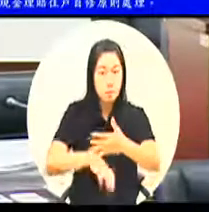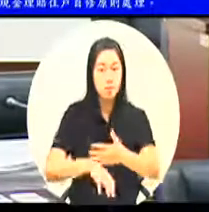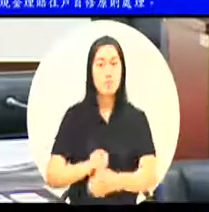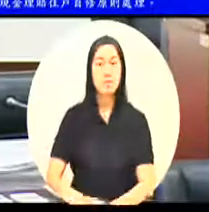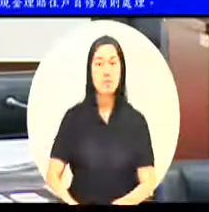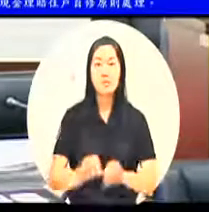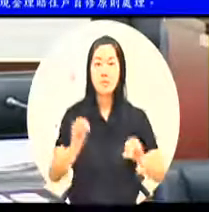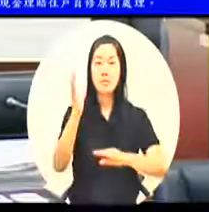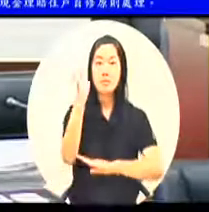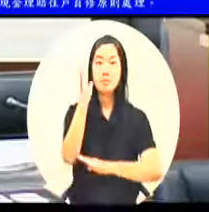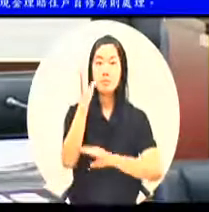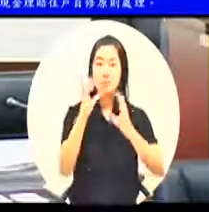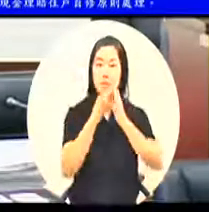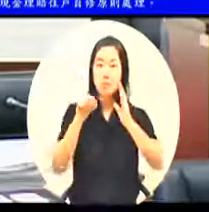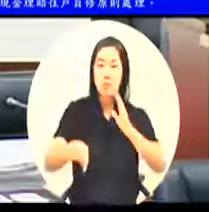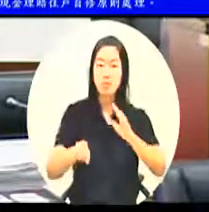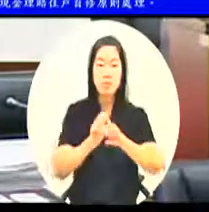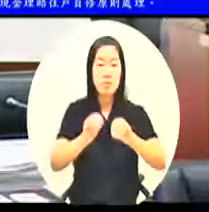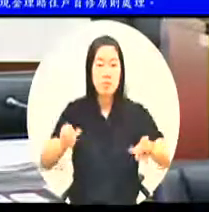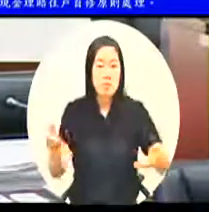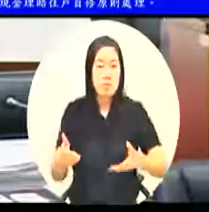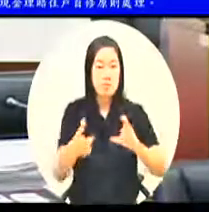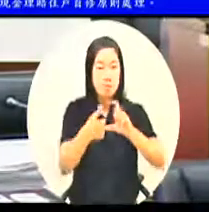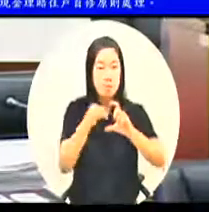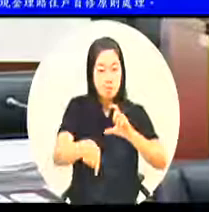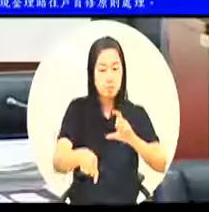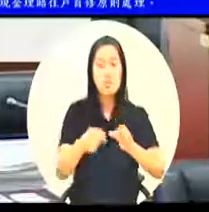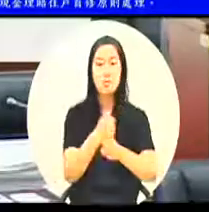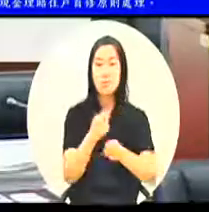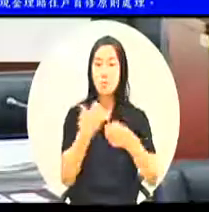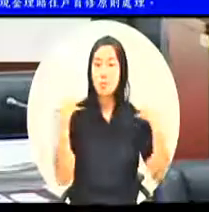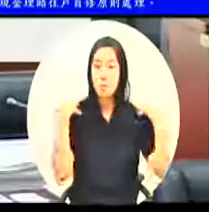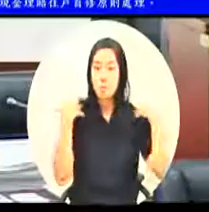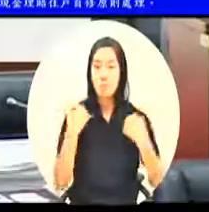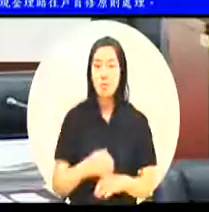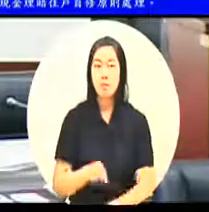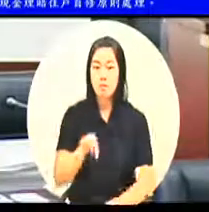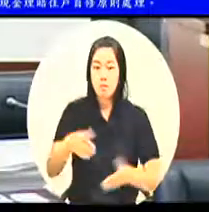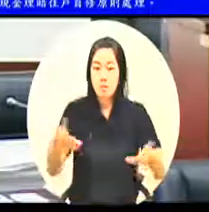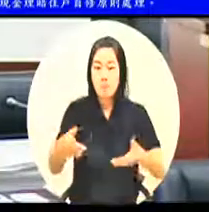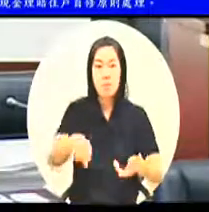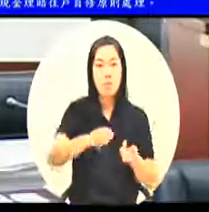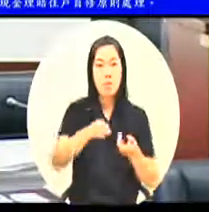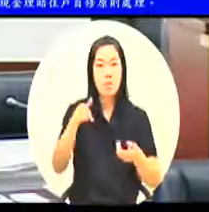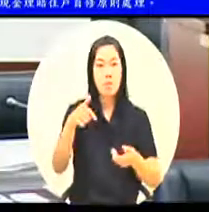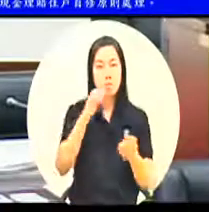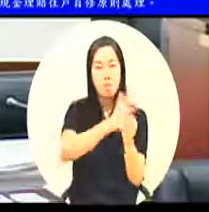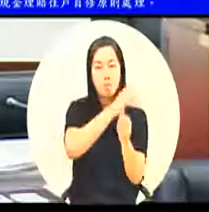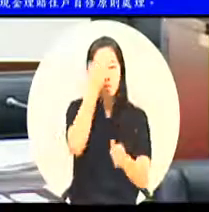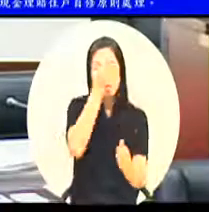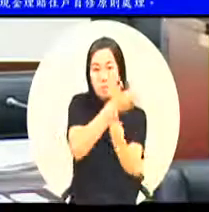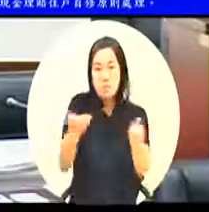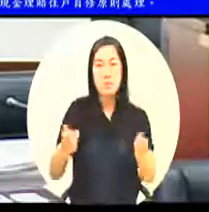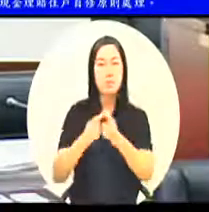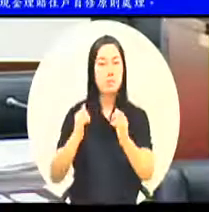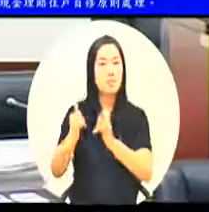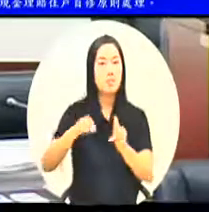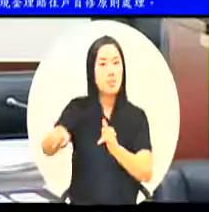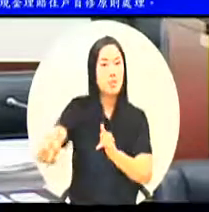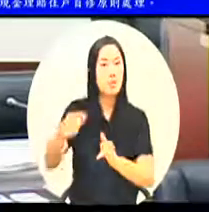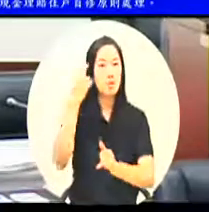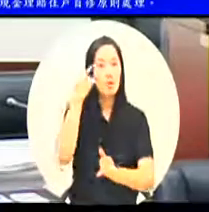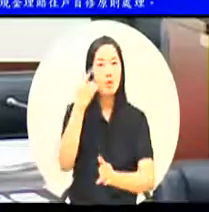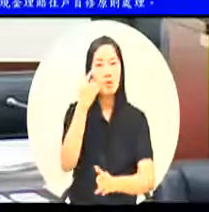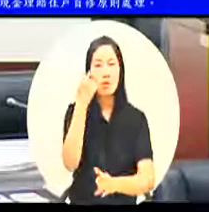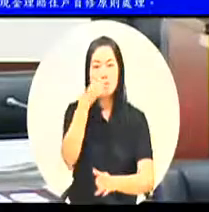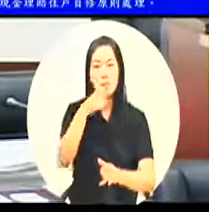土开处所开发的一个施工造成百姓零损，啊，我是建议跟尽速